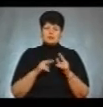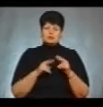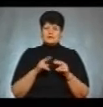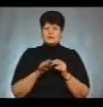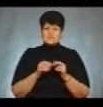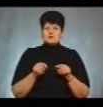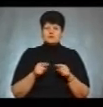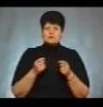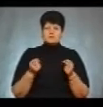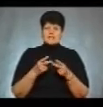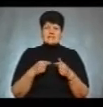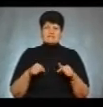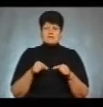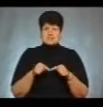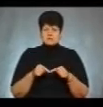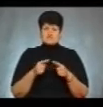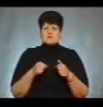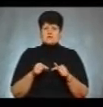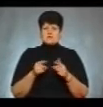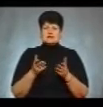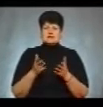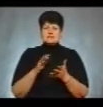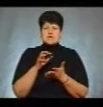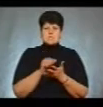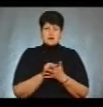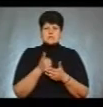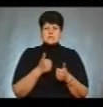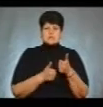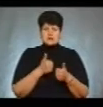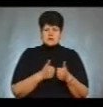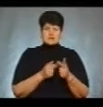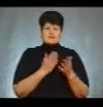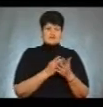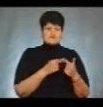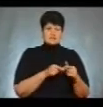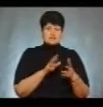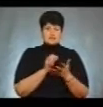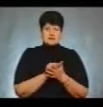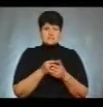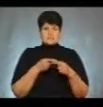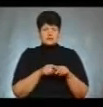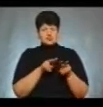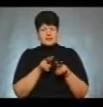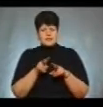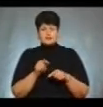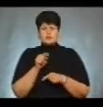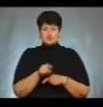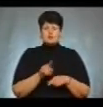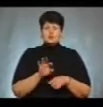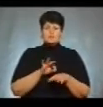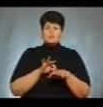створений спеціальний відділ. Є відділ, який займається тендерами, відділ, який займається технічним наглядом. Для того, щоб